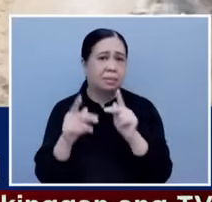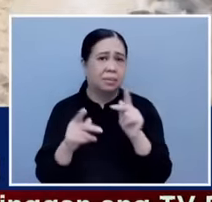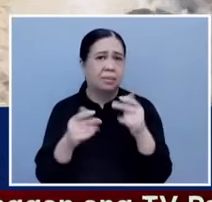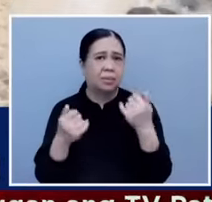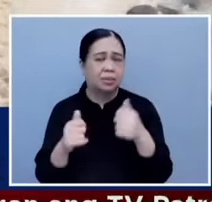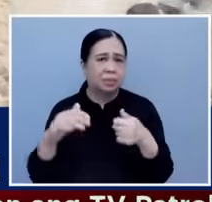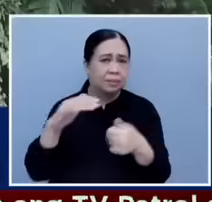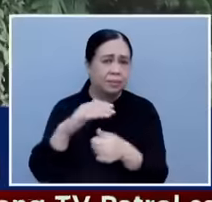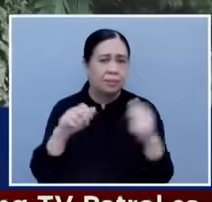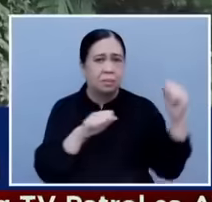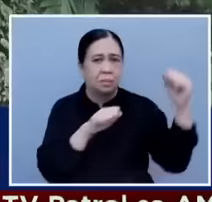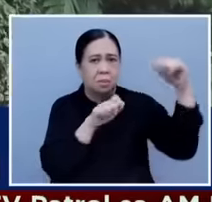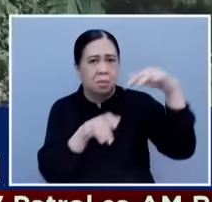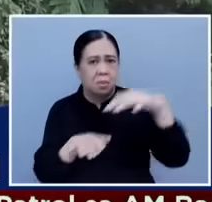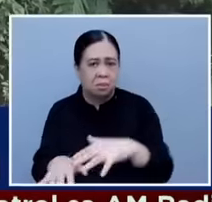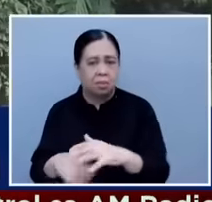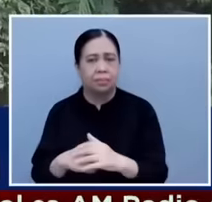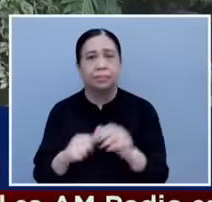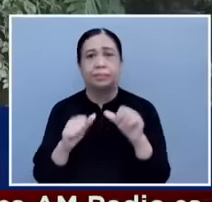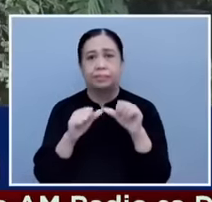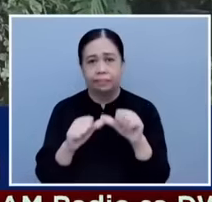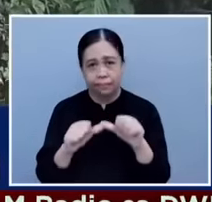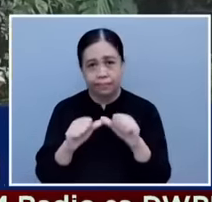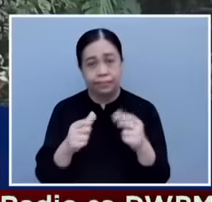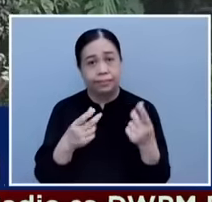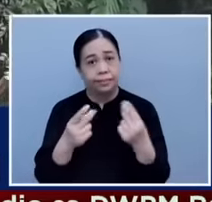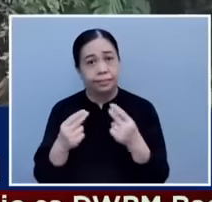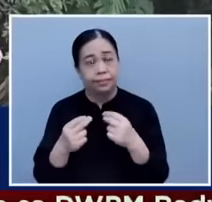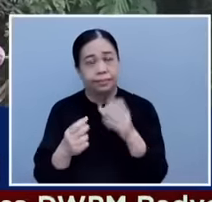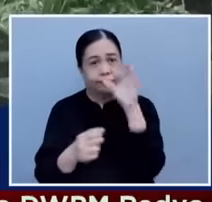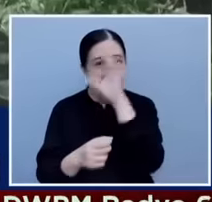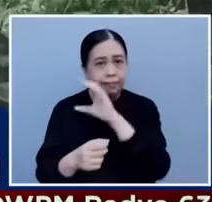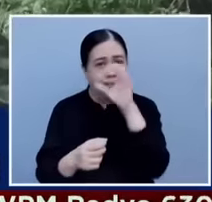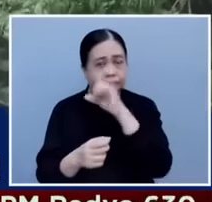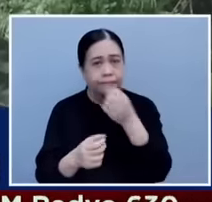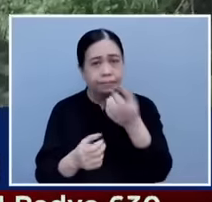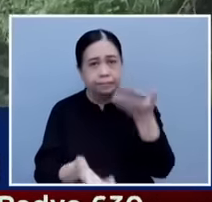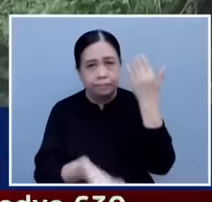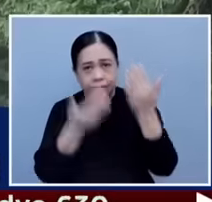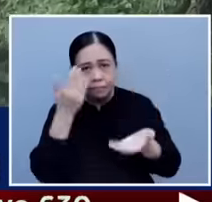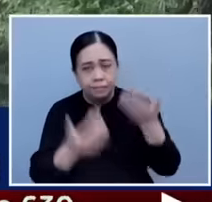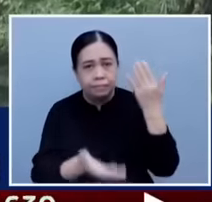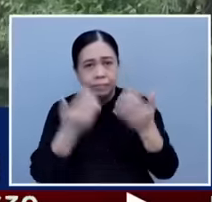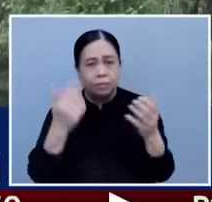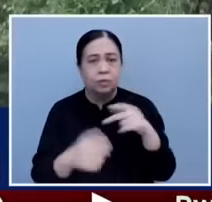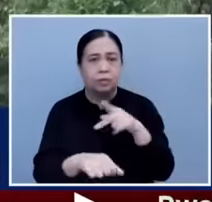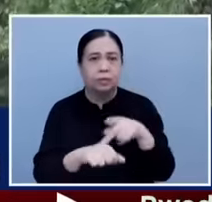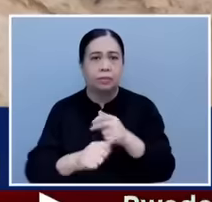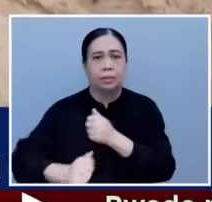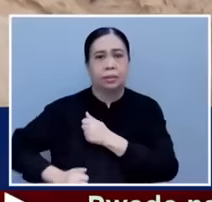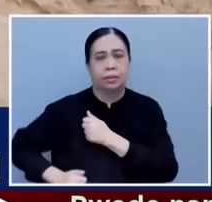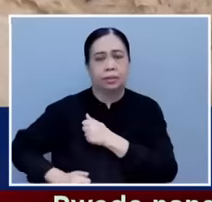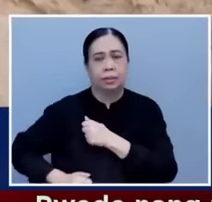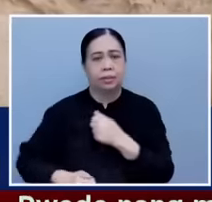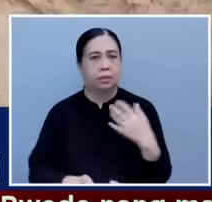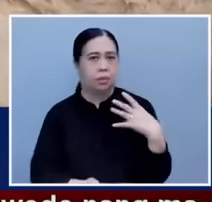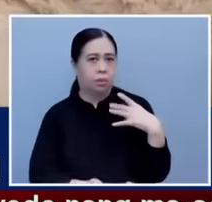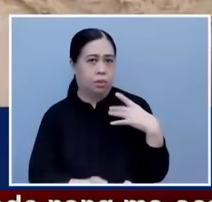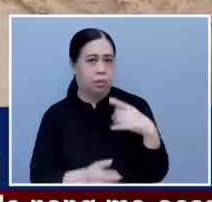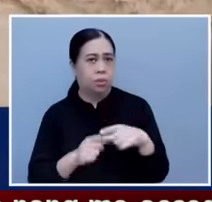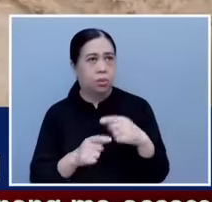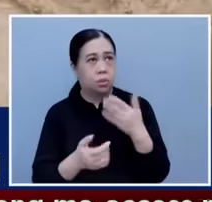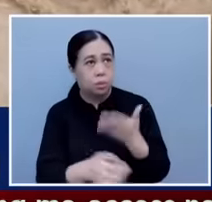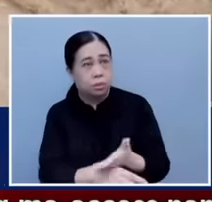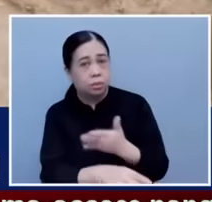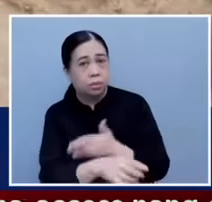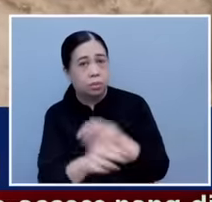ilalim ng landslide. Patuloy naman ang isinasagawang search and rescue operation ng Philippine Army. Hinihintay lamang ding gumanda ang